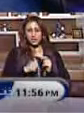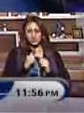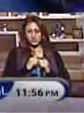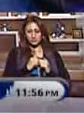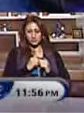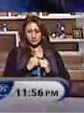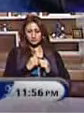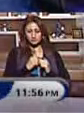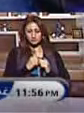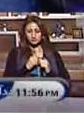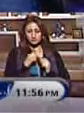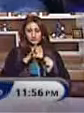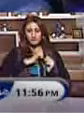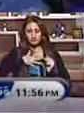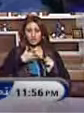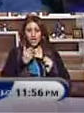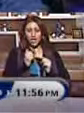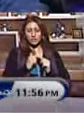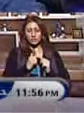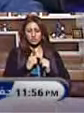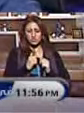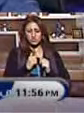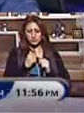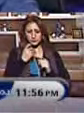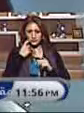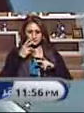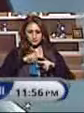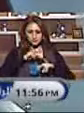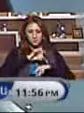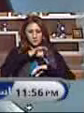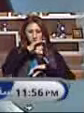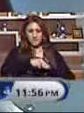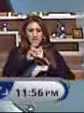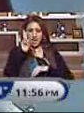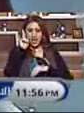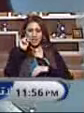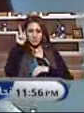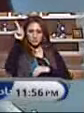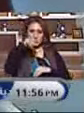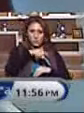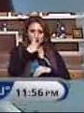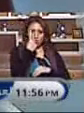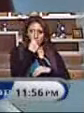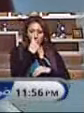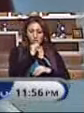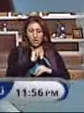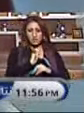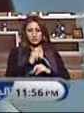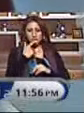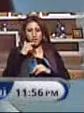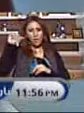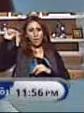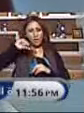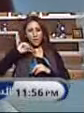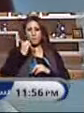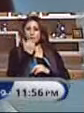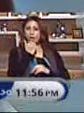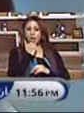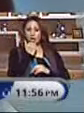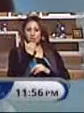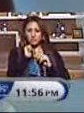فيه الحقيقه المصريين بعد ثوره ال 25 من من من الاثار السلبيه لل